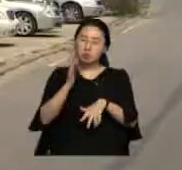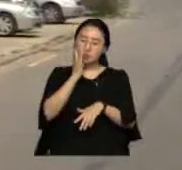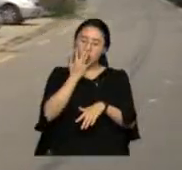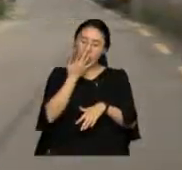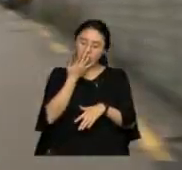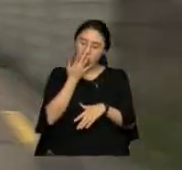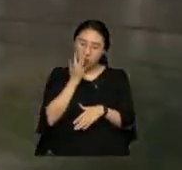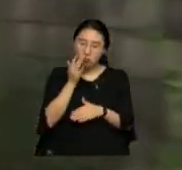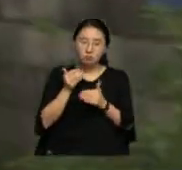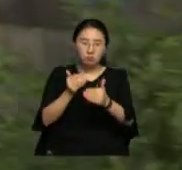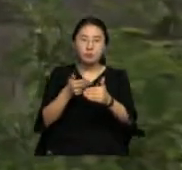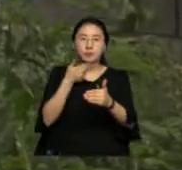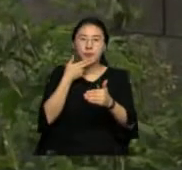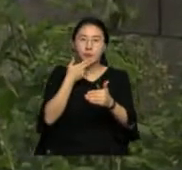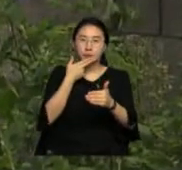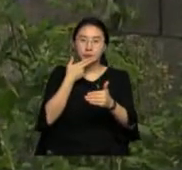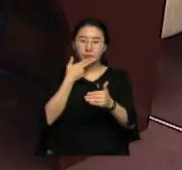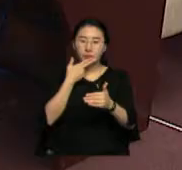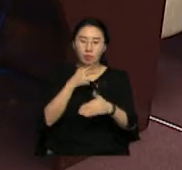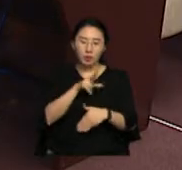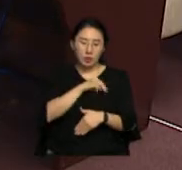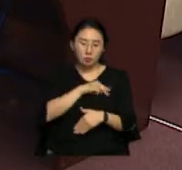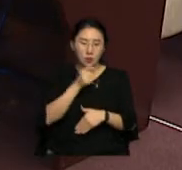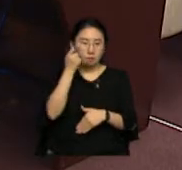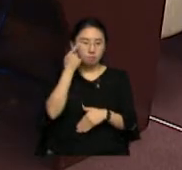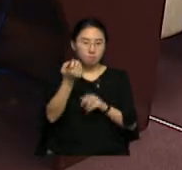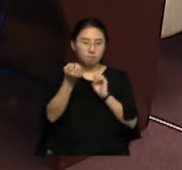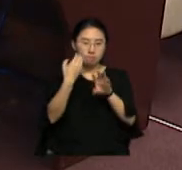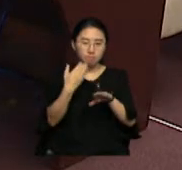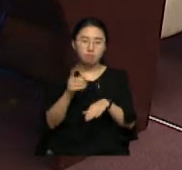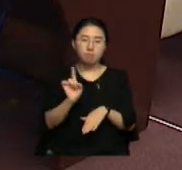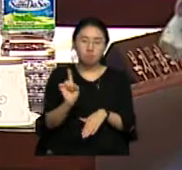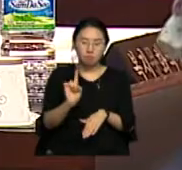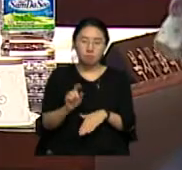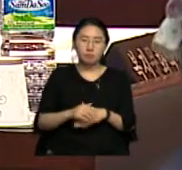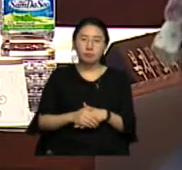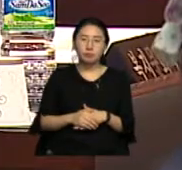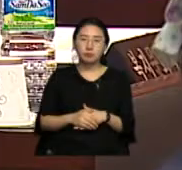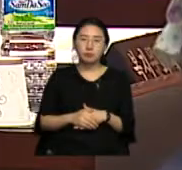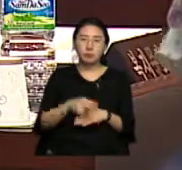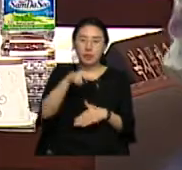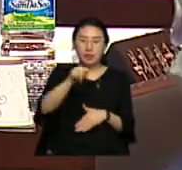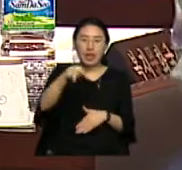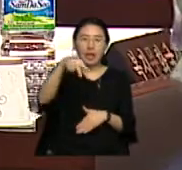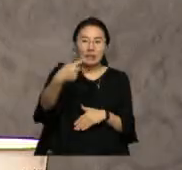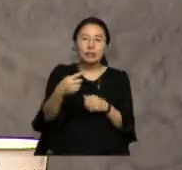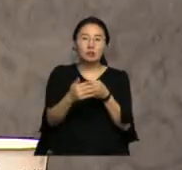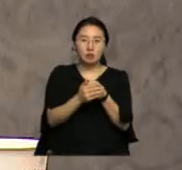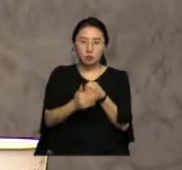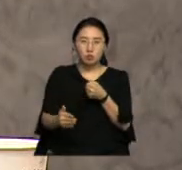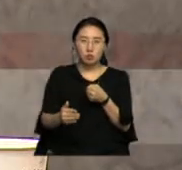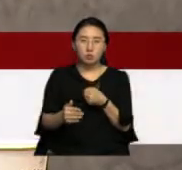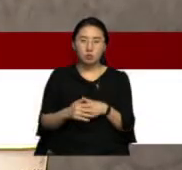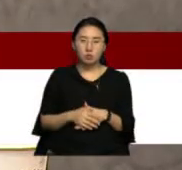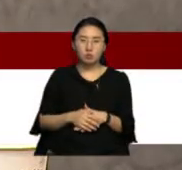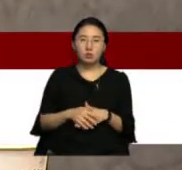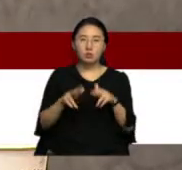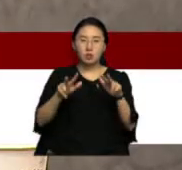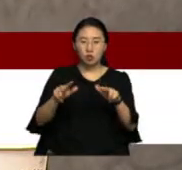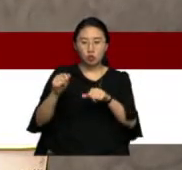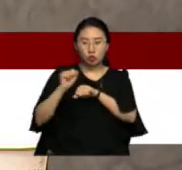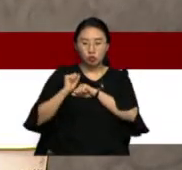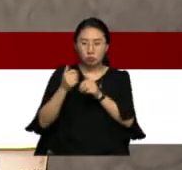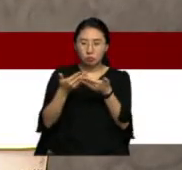별다른 진척이 없는 상황. 구의회 구정질문 답변에 나선 집행부 해명은 사드 탓입니다. 금방이라도